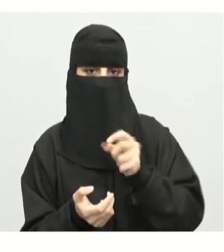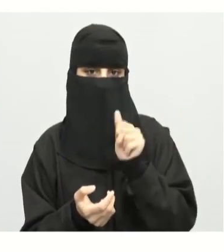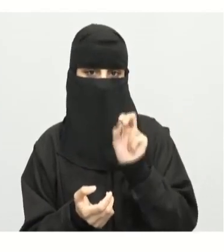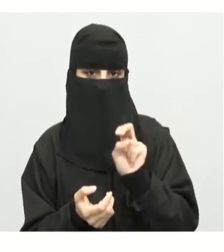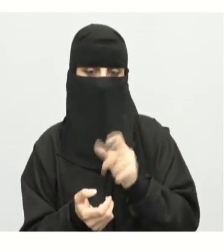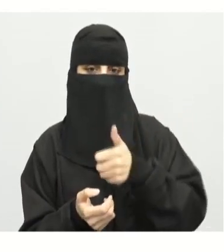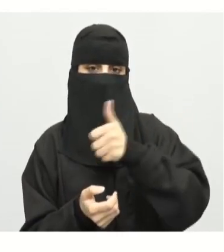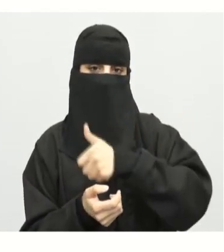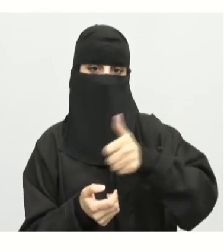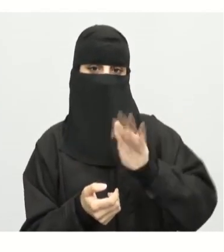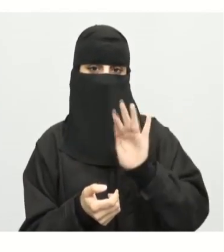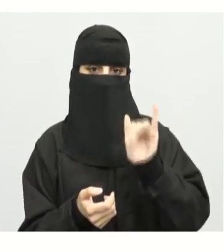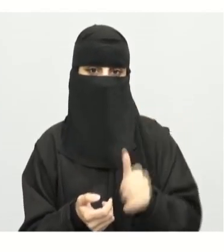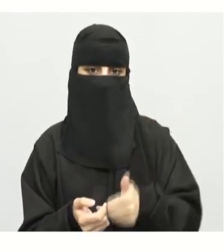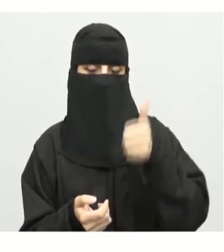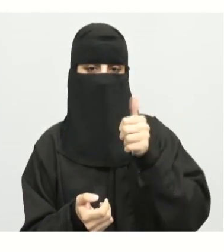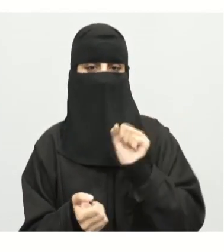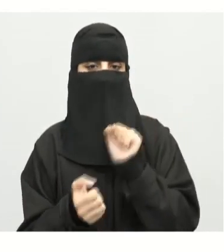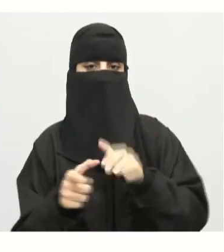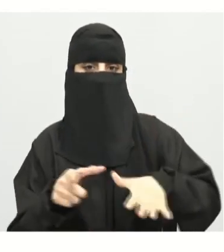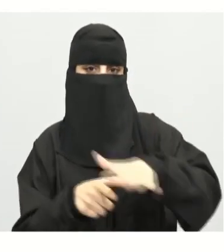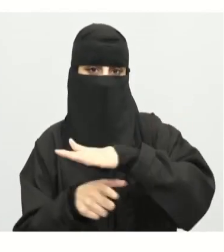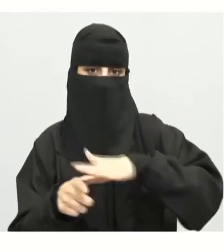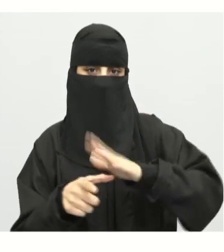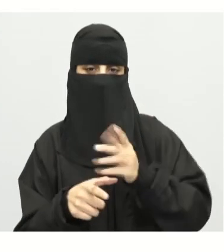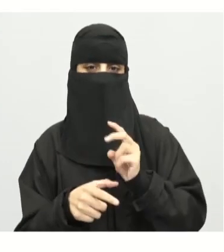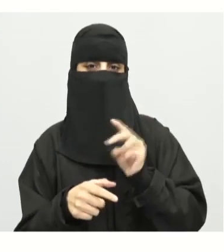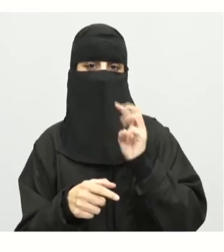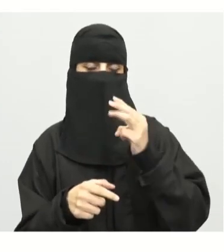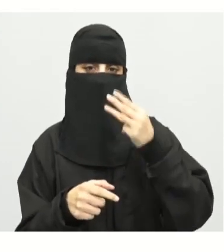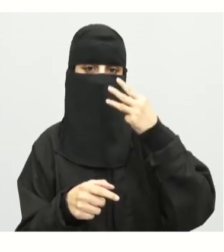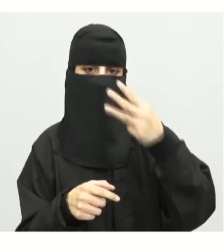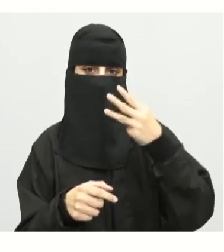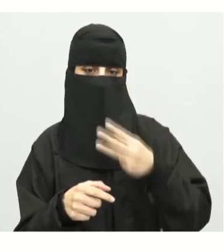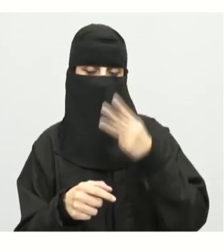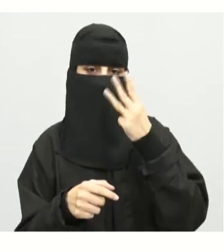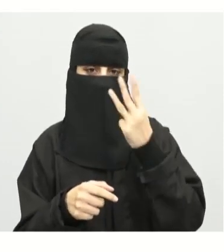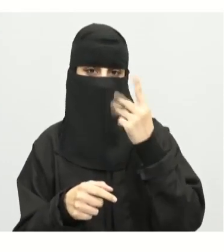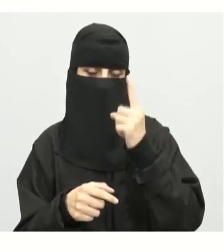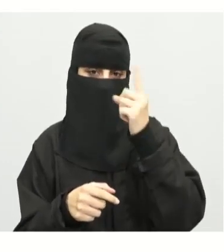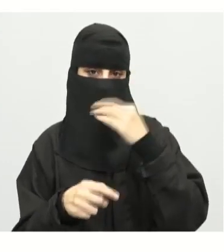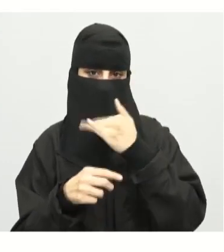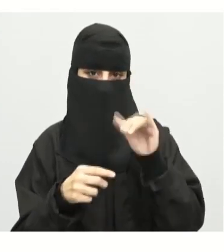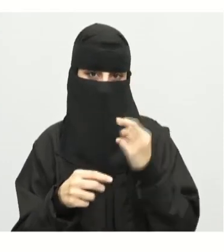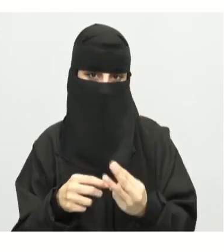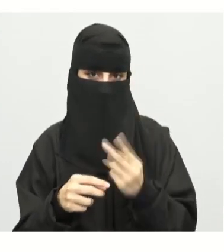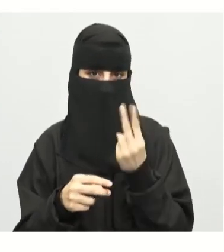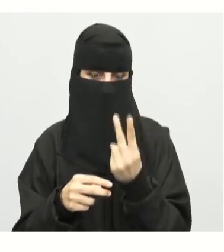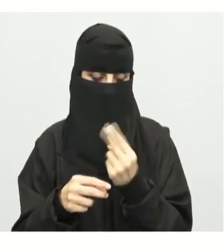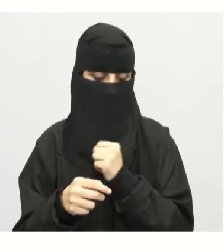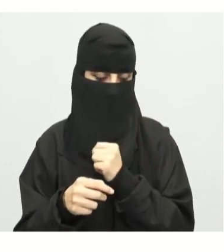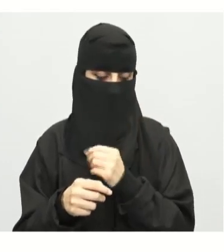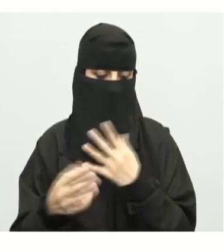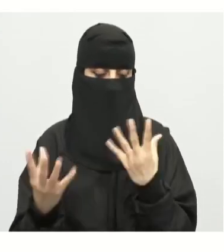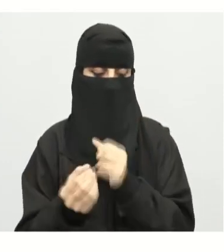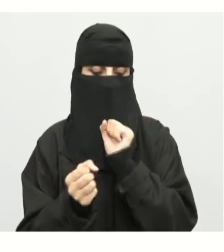اكثر من ثلثي مساحه شبه الجزيره العربيه التي تربط بين ثلاث